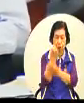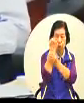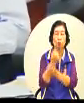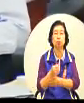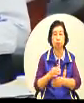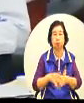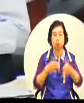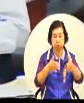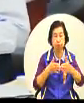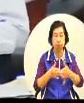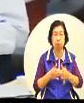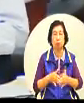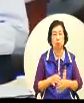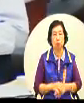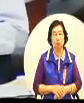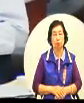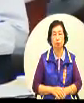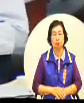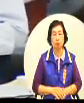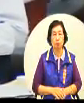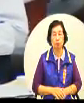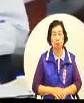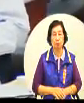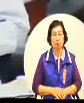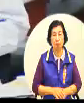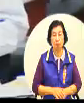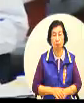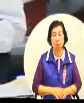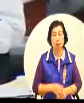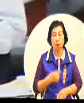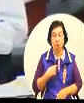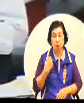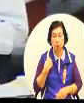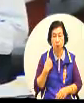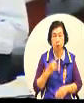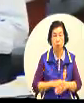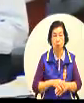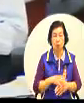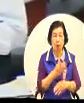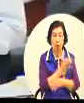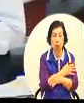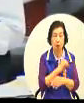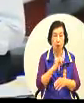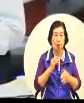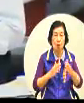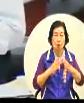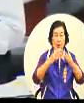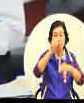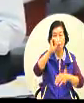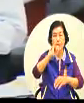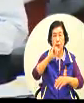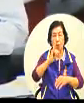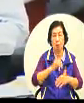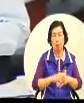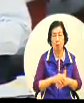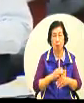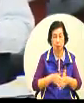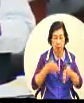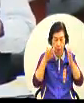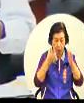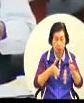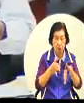道我们陈启市长对于台湾